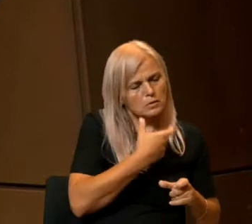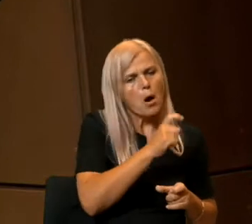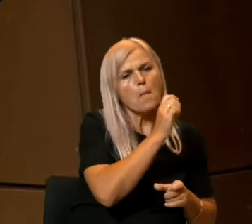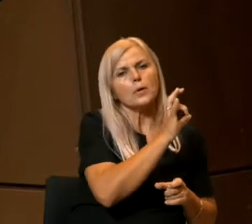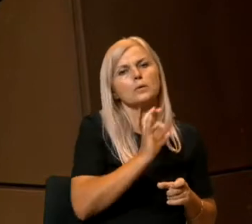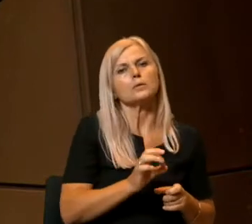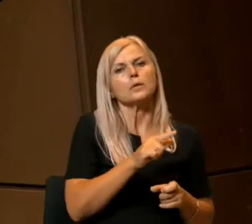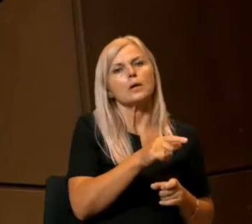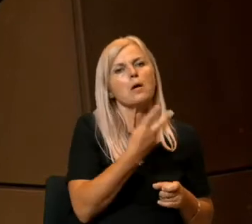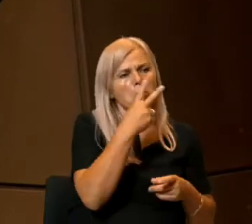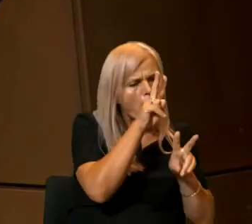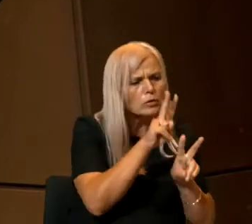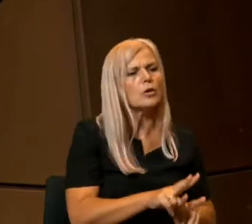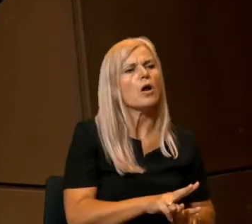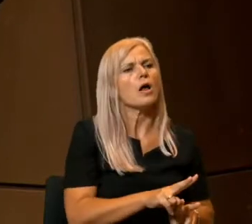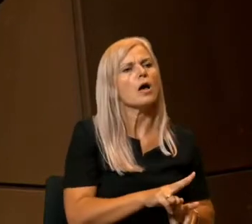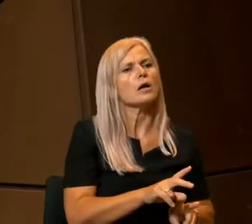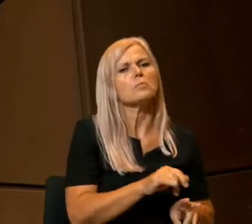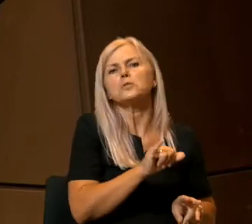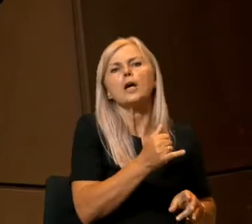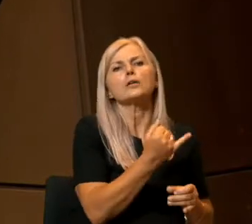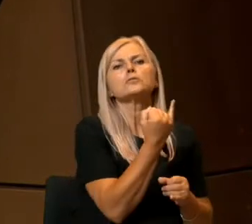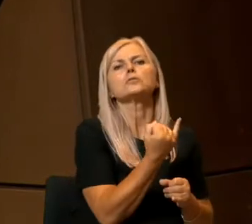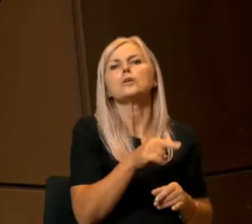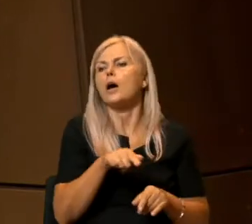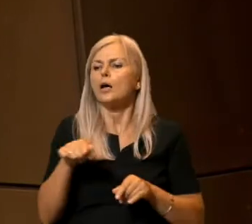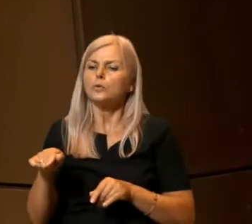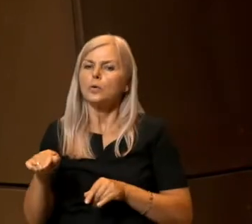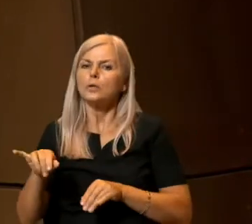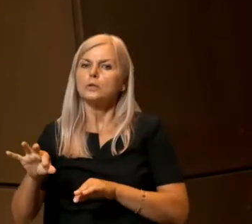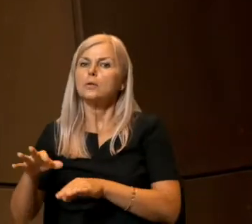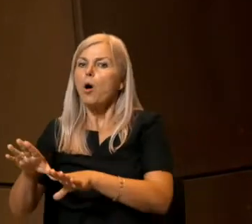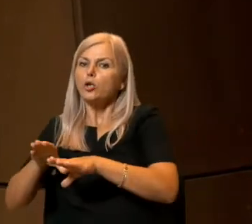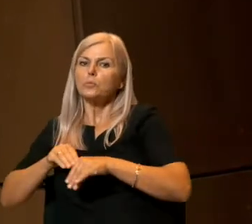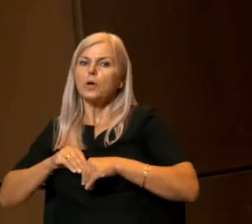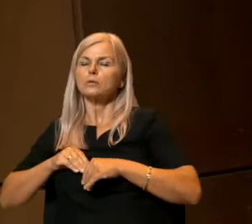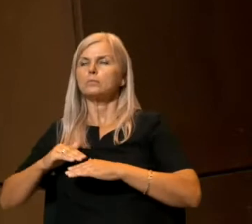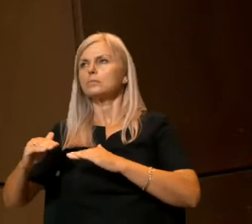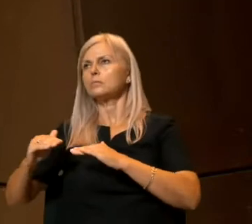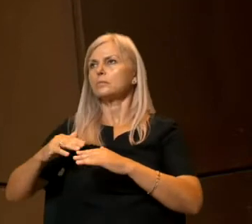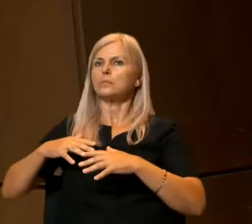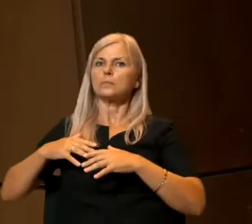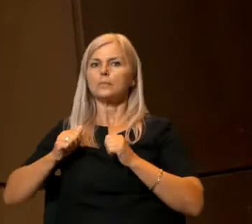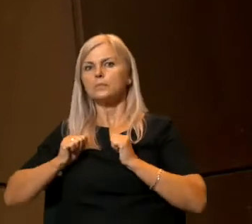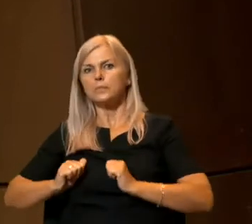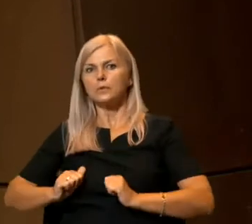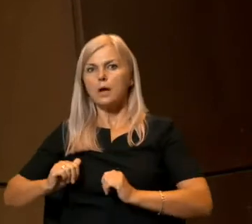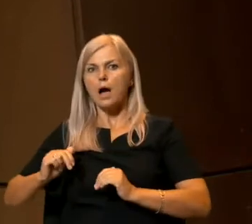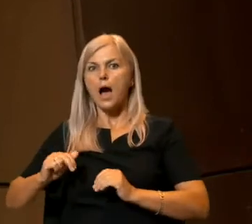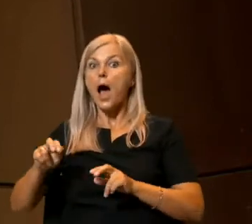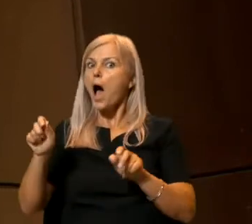aktywnym kontrolerem, w drugim jesteśmy pasywnym odbiorcą. Natomiast w rezonansie